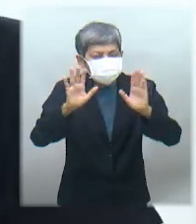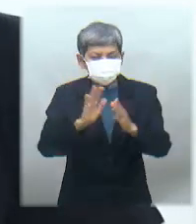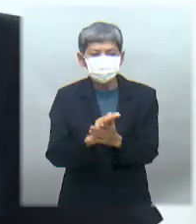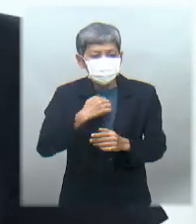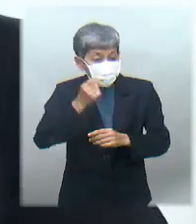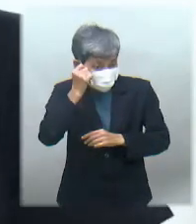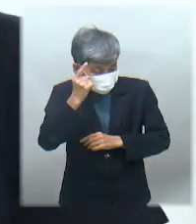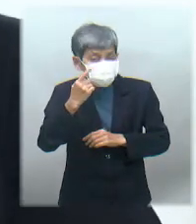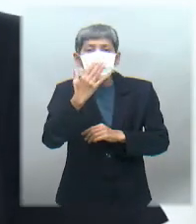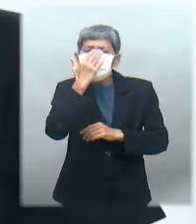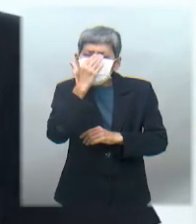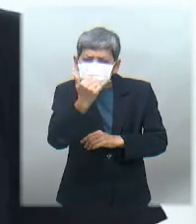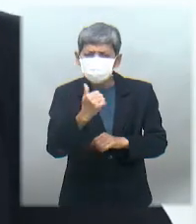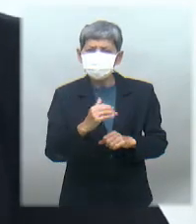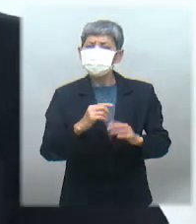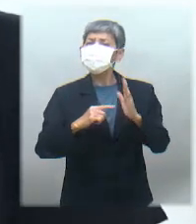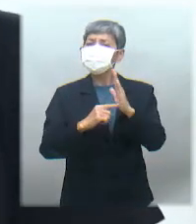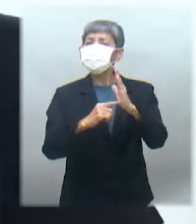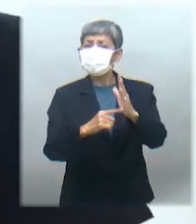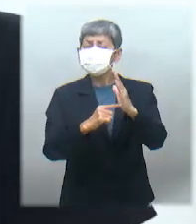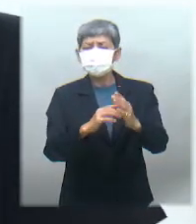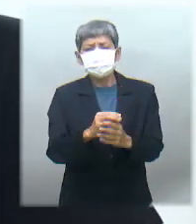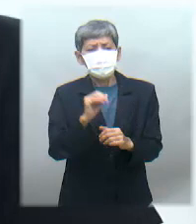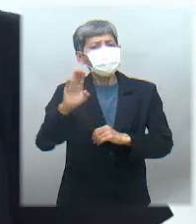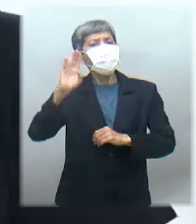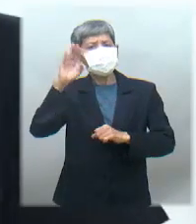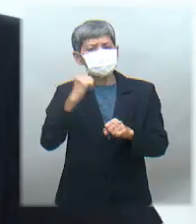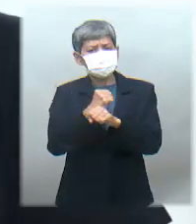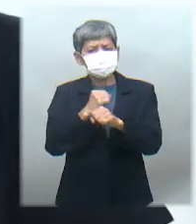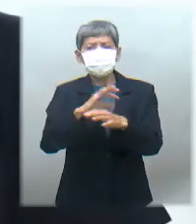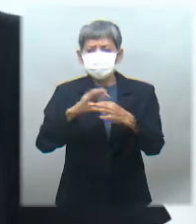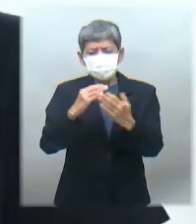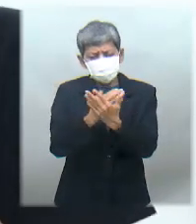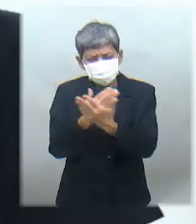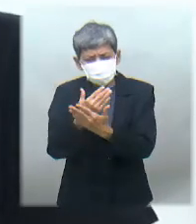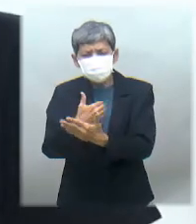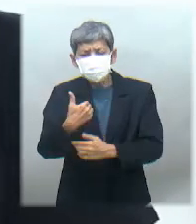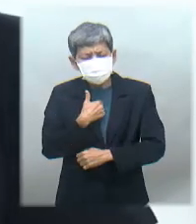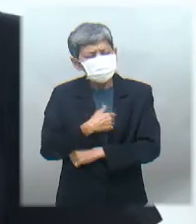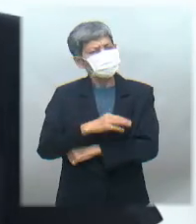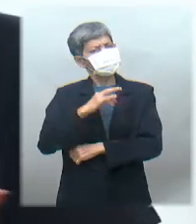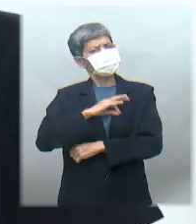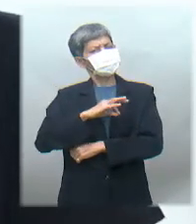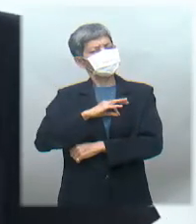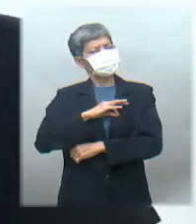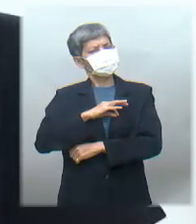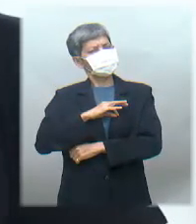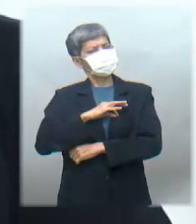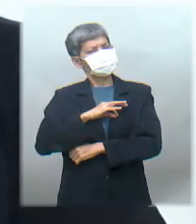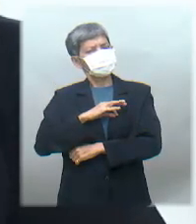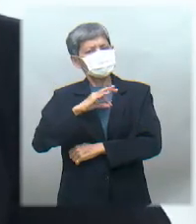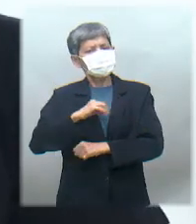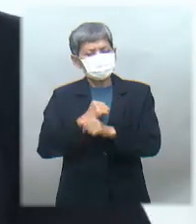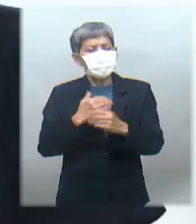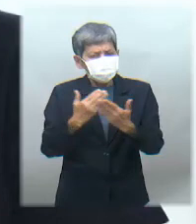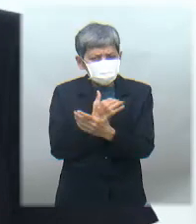ให้เขาเข้าใจว่ทำไมอย่เช่นากอยากทำไมรอยสท priests เปลย Byr habrเพรเขารสกว่า macam Brs Gal Sim